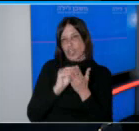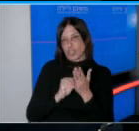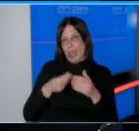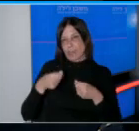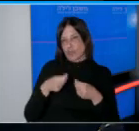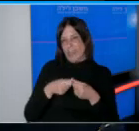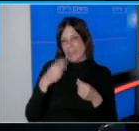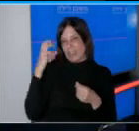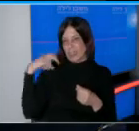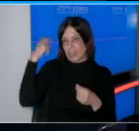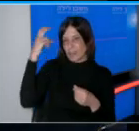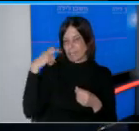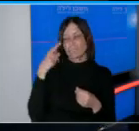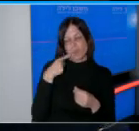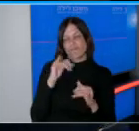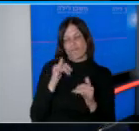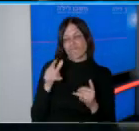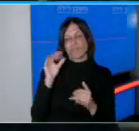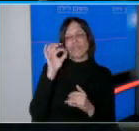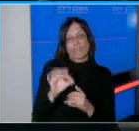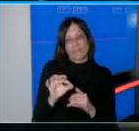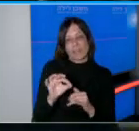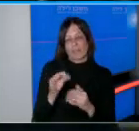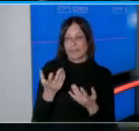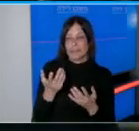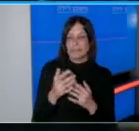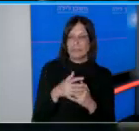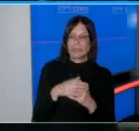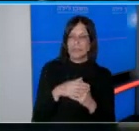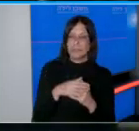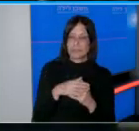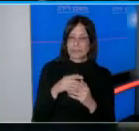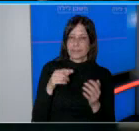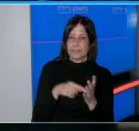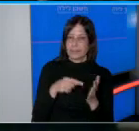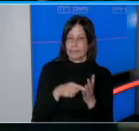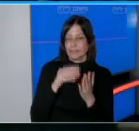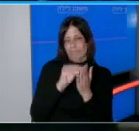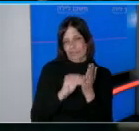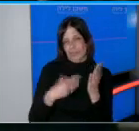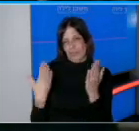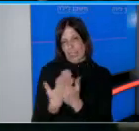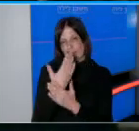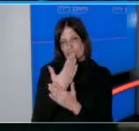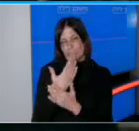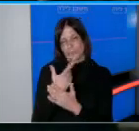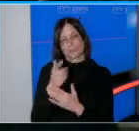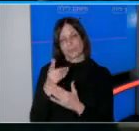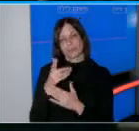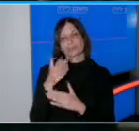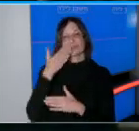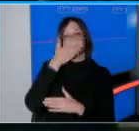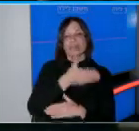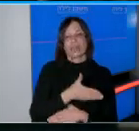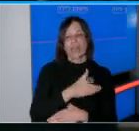המשותפת? תראה, זה יפגע במידה מסוימת. למה? כי הרשימה החדשה תפנה לפי